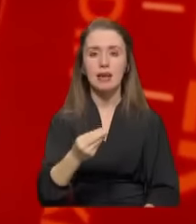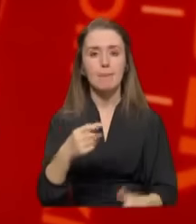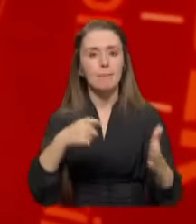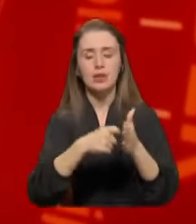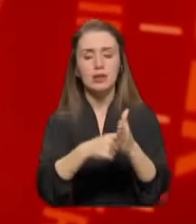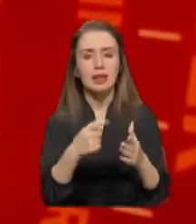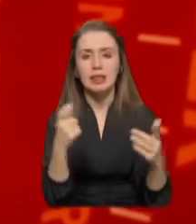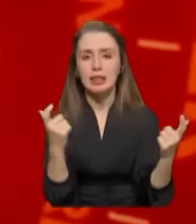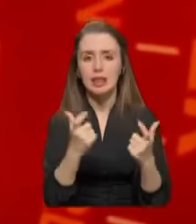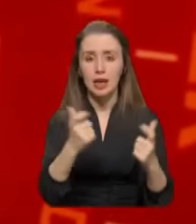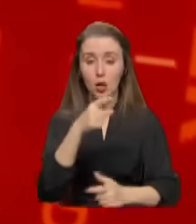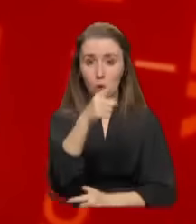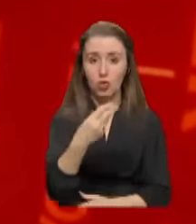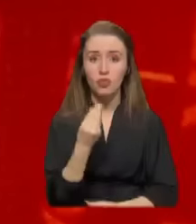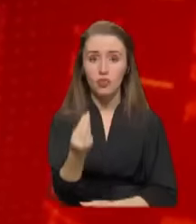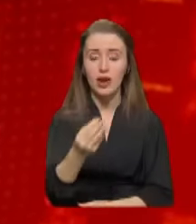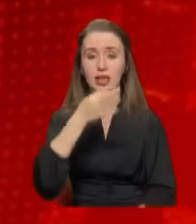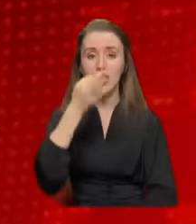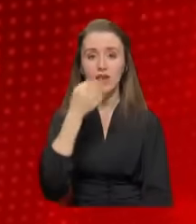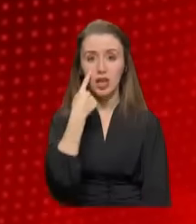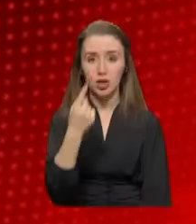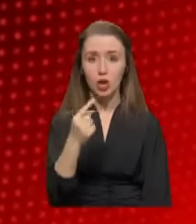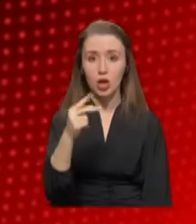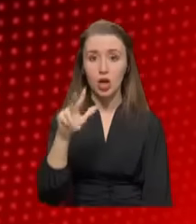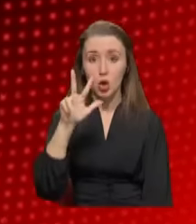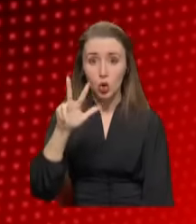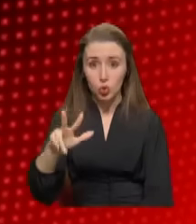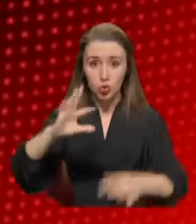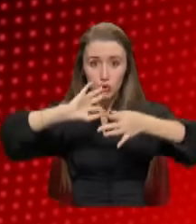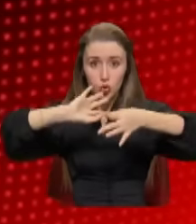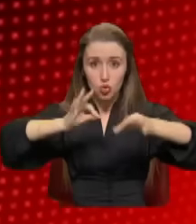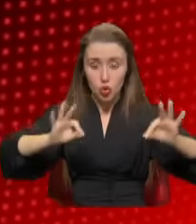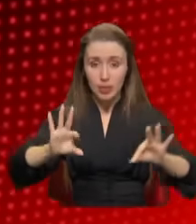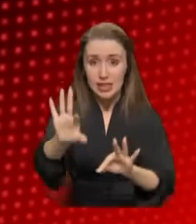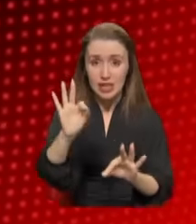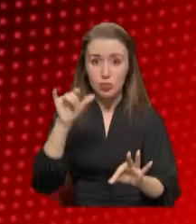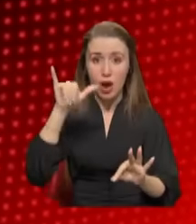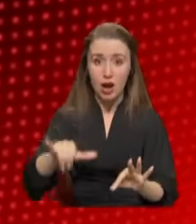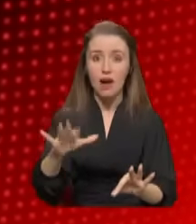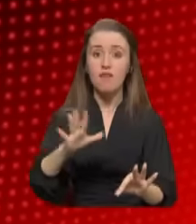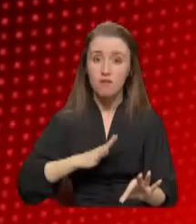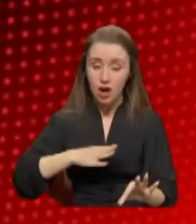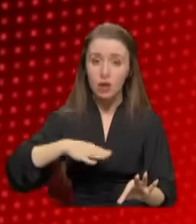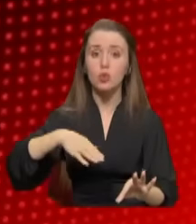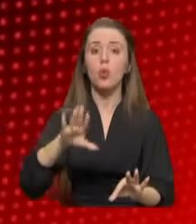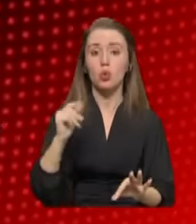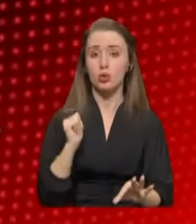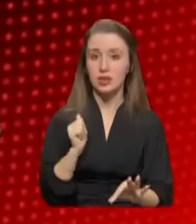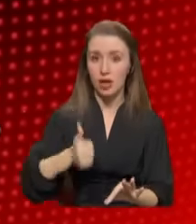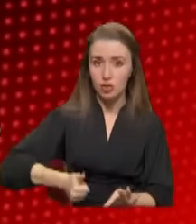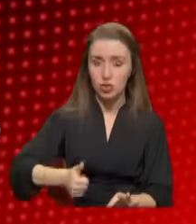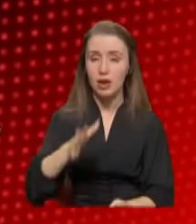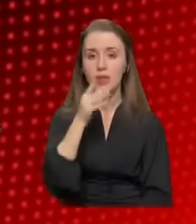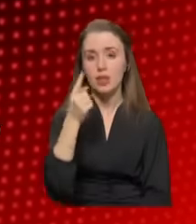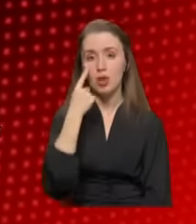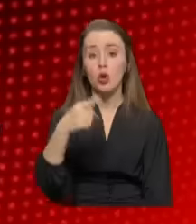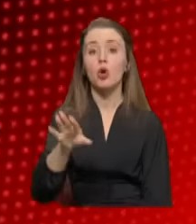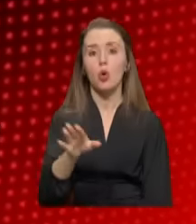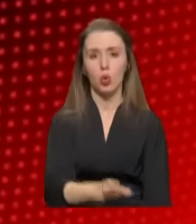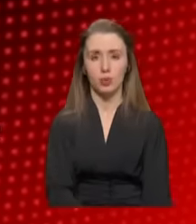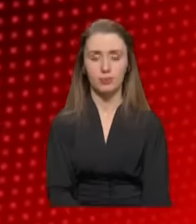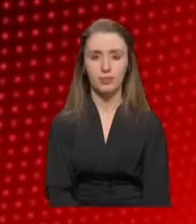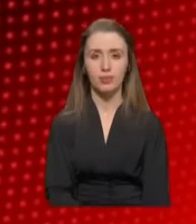nerede? Kendisinin verdiği ifadeden 3 satır seçme hakkı var mıdır, yok mudur savcının? Bildiğim kadarıyla